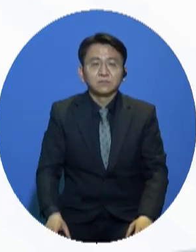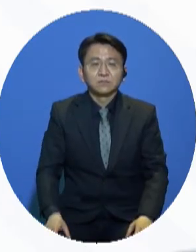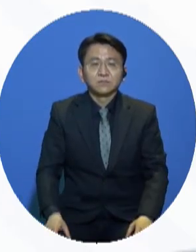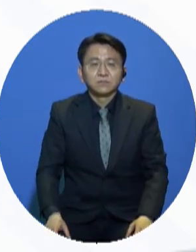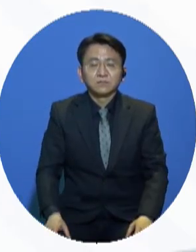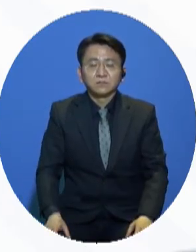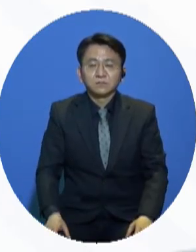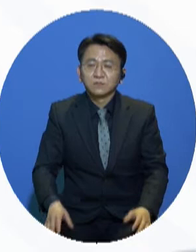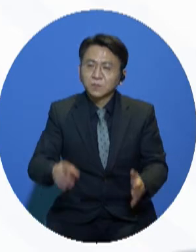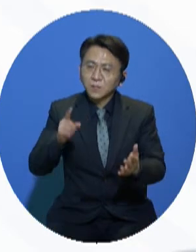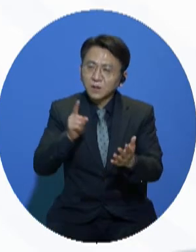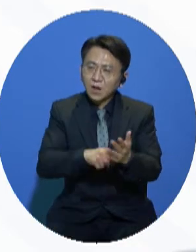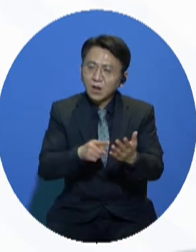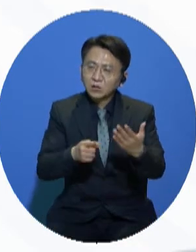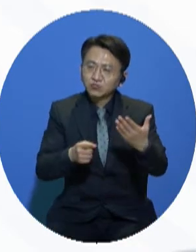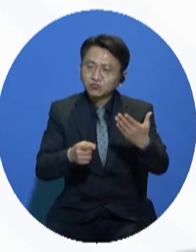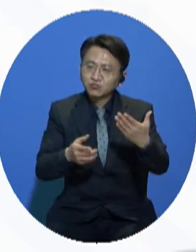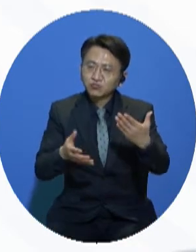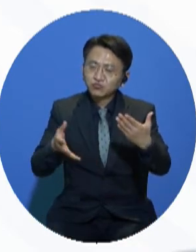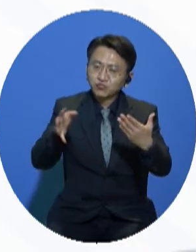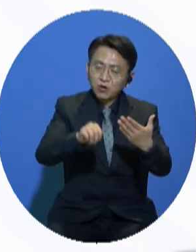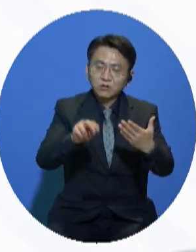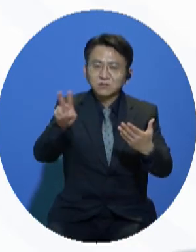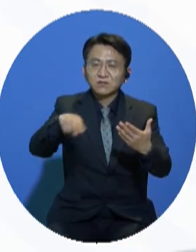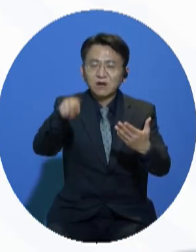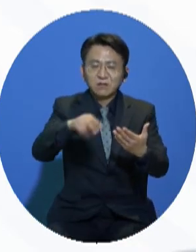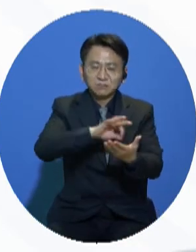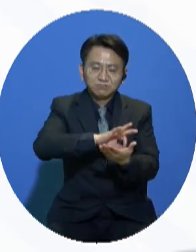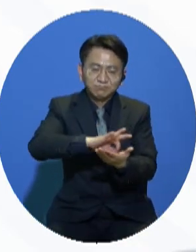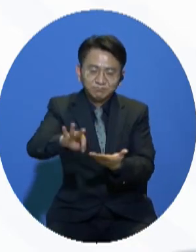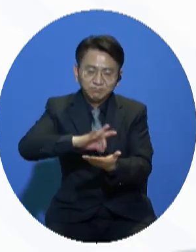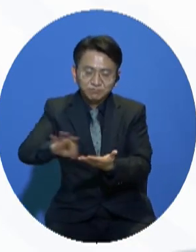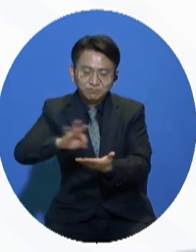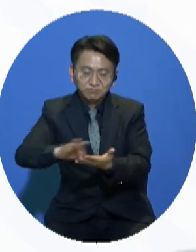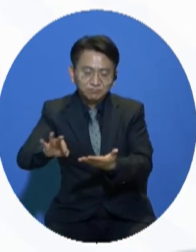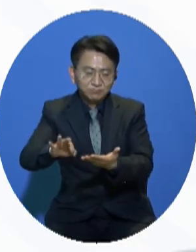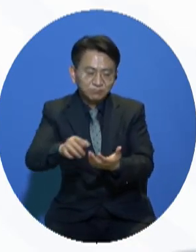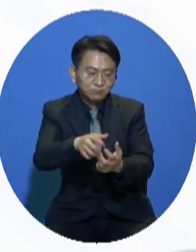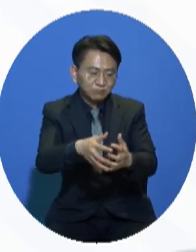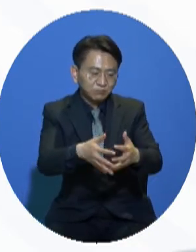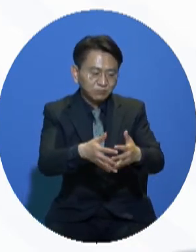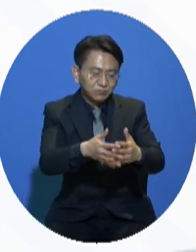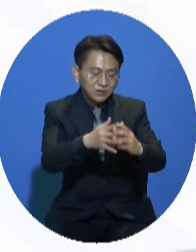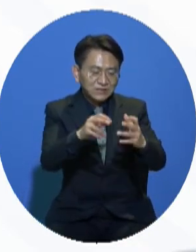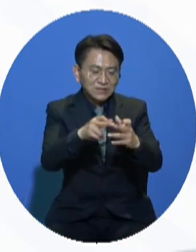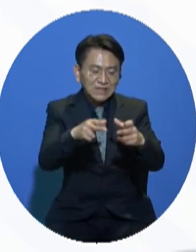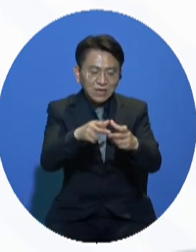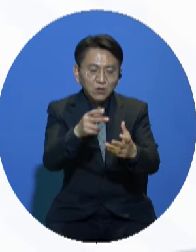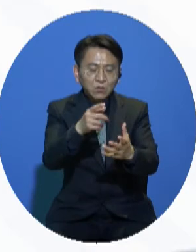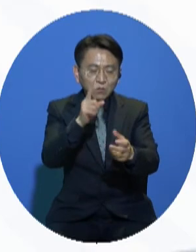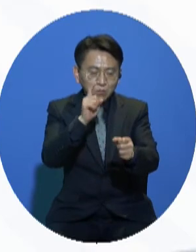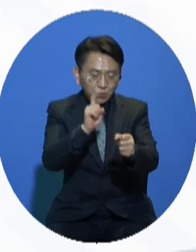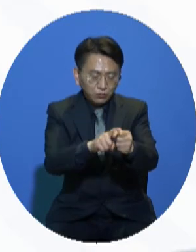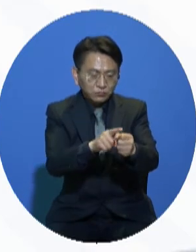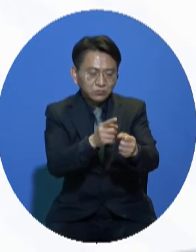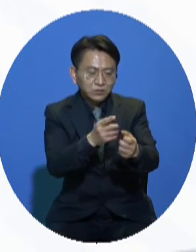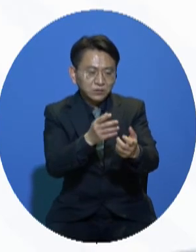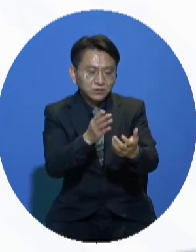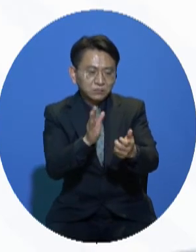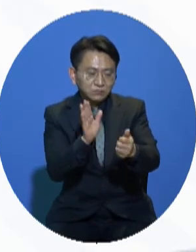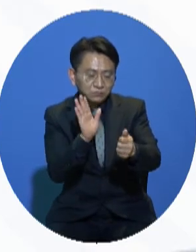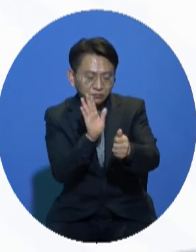즉 약 9억 달러 정도를 지출해 스포츠 시설을 장애인들을 위해서 개선하고자